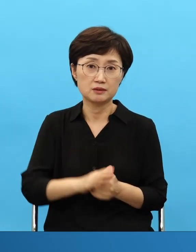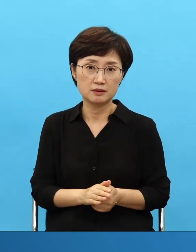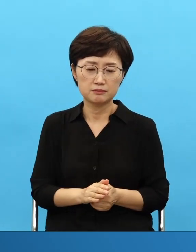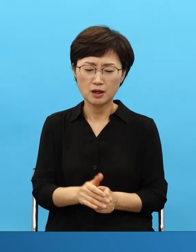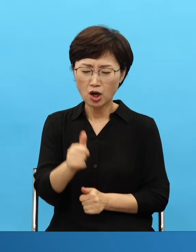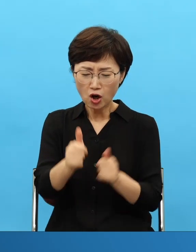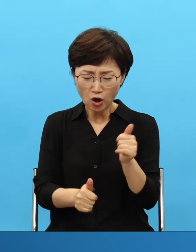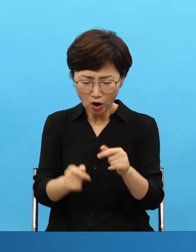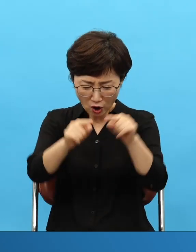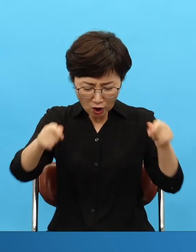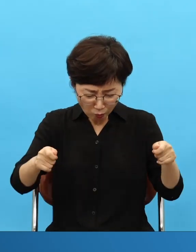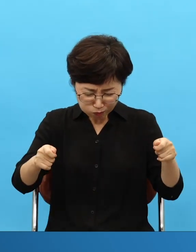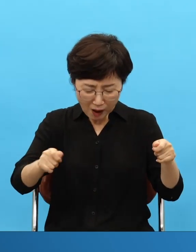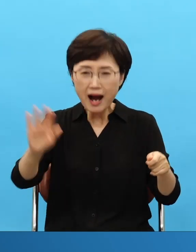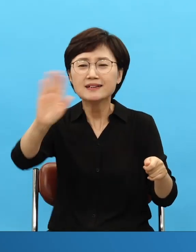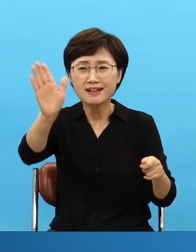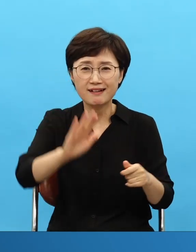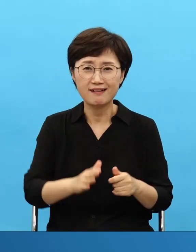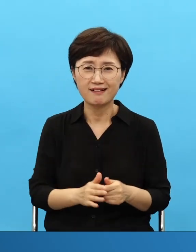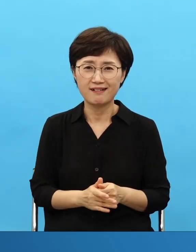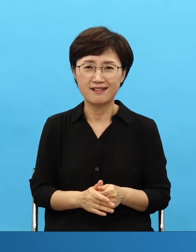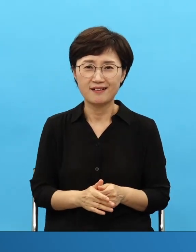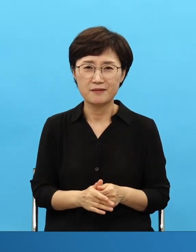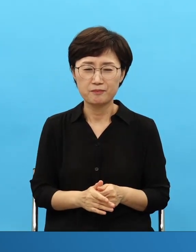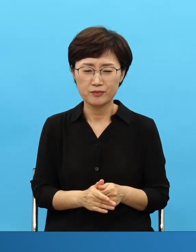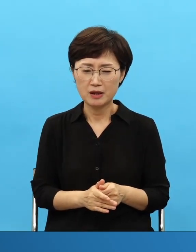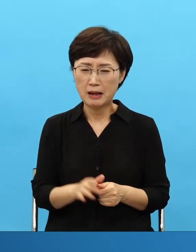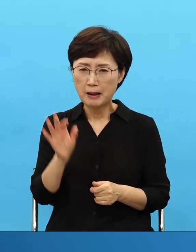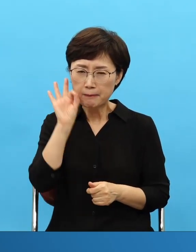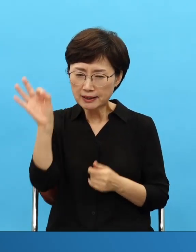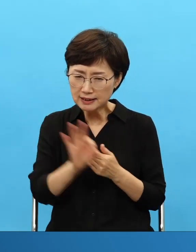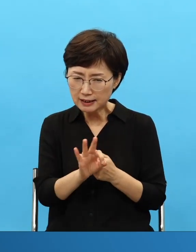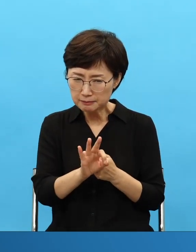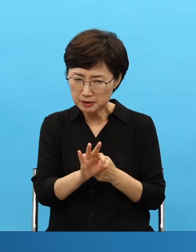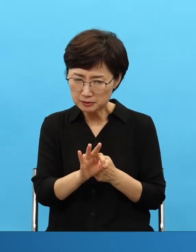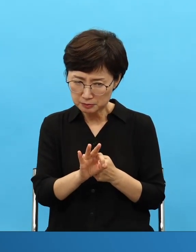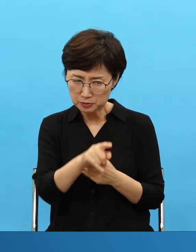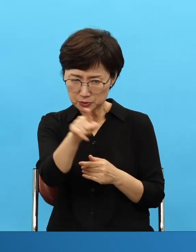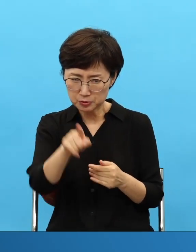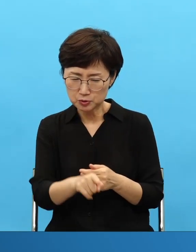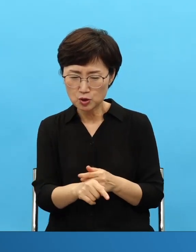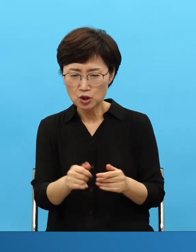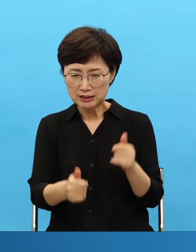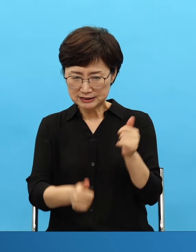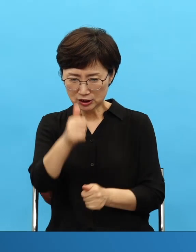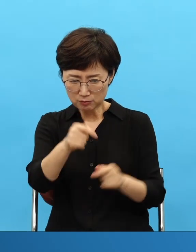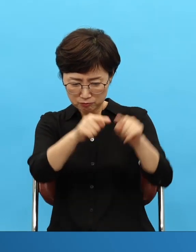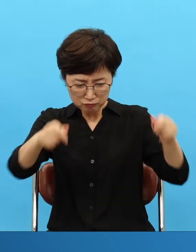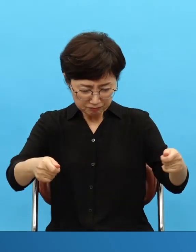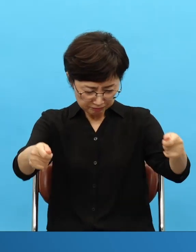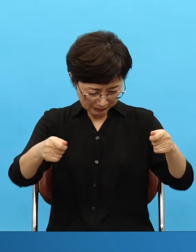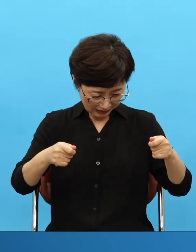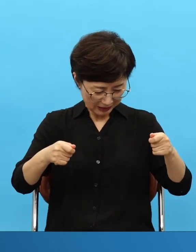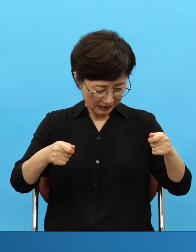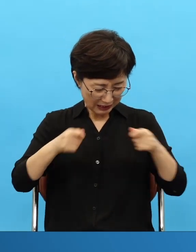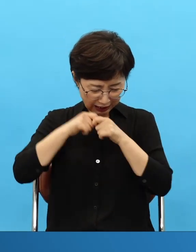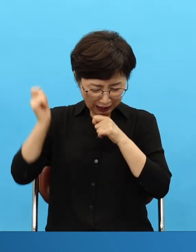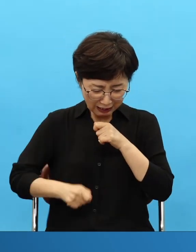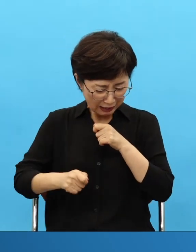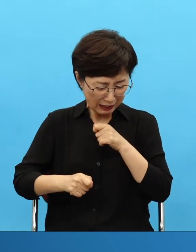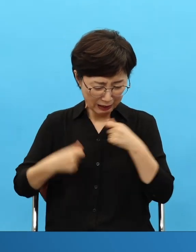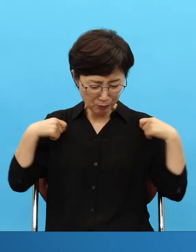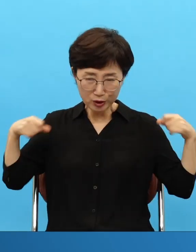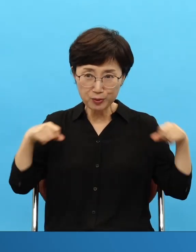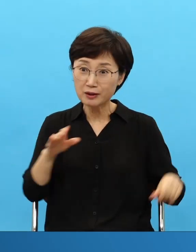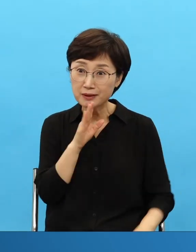You're not even taking an examination. 시험 치면 여러분 거의 다 떨어지겠지. 그건 시험 치는 것도 아니잖아요. If this required a test, perhaps all of it would fail that test. It doesn't even require that.